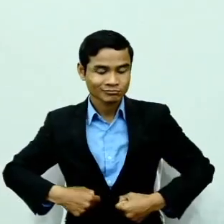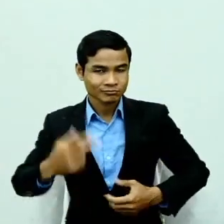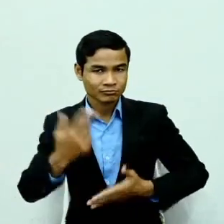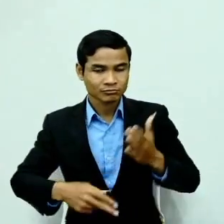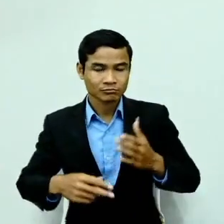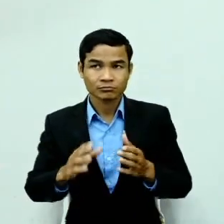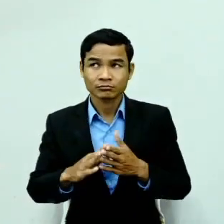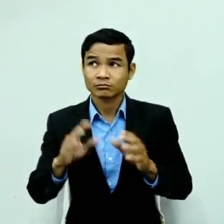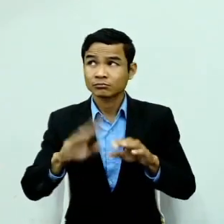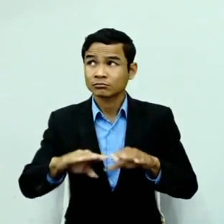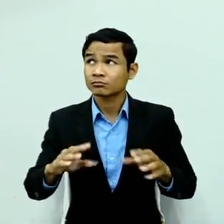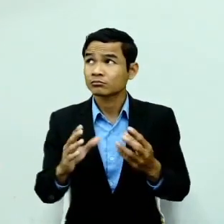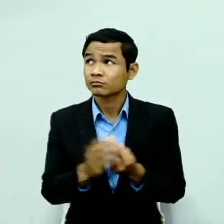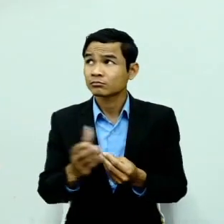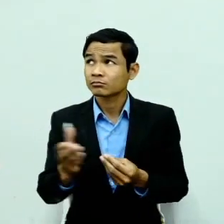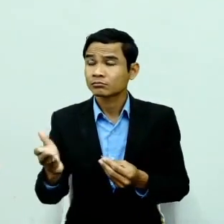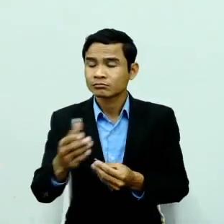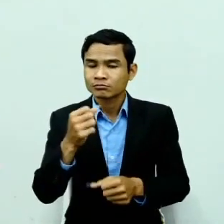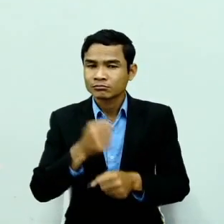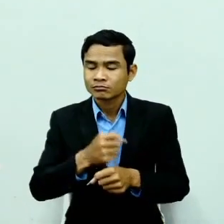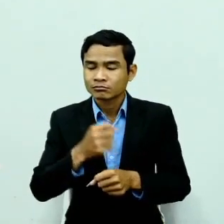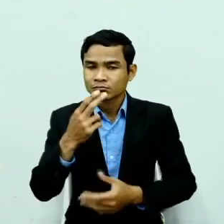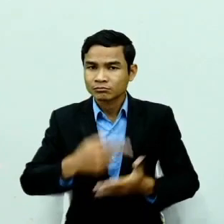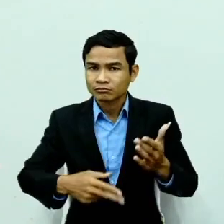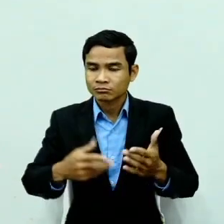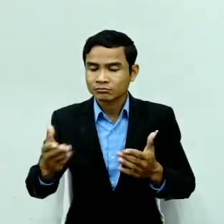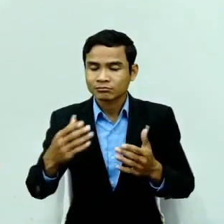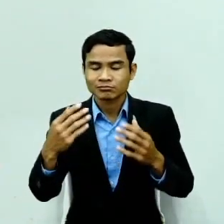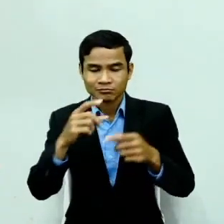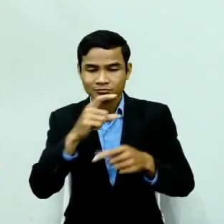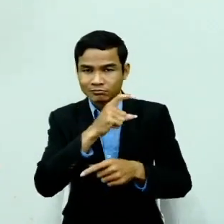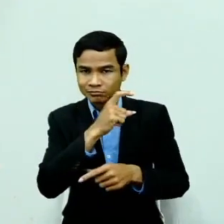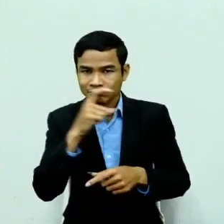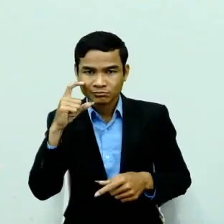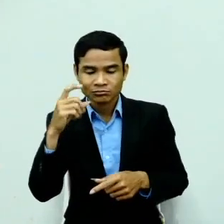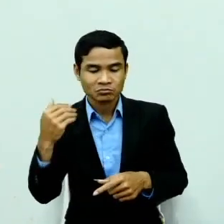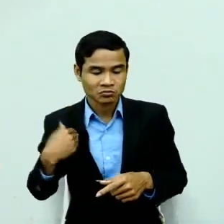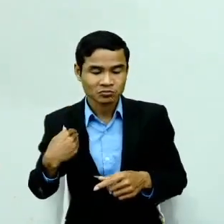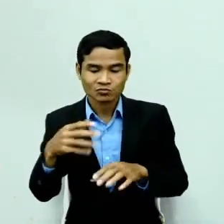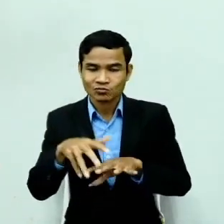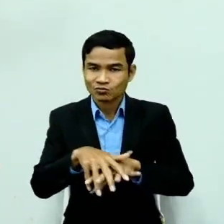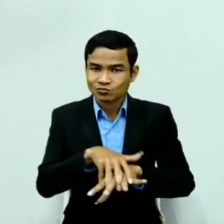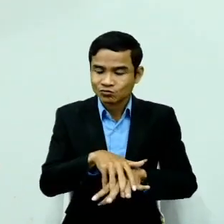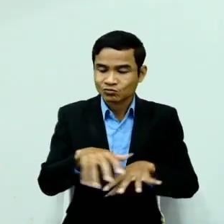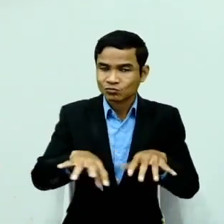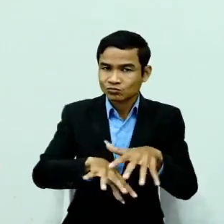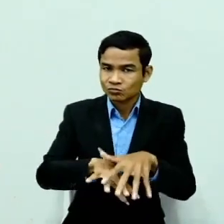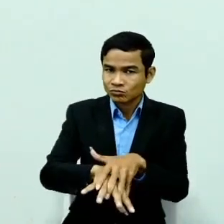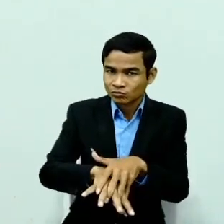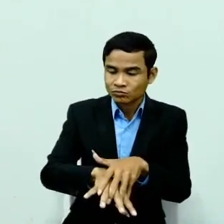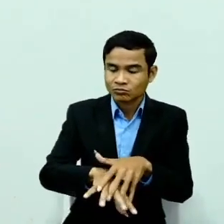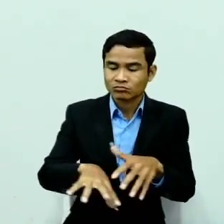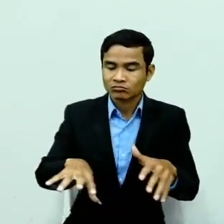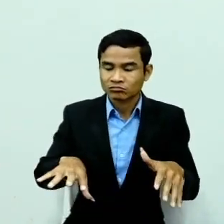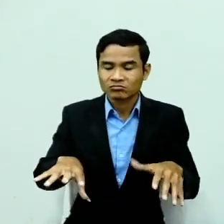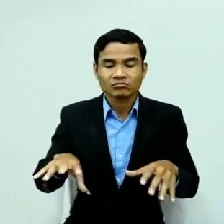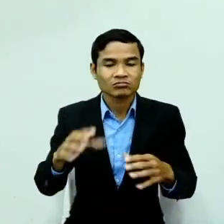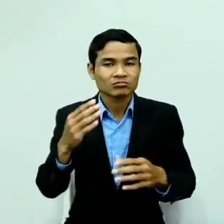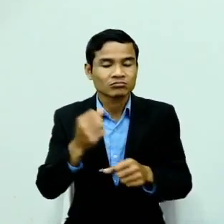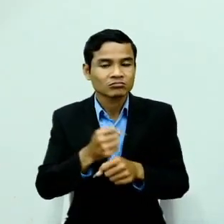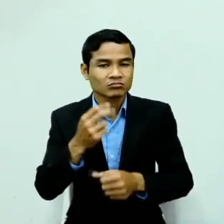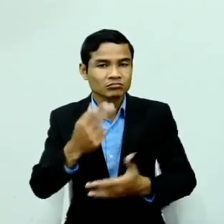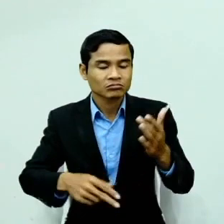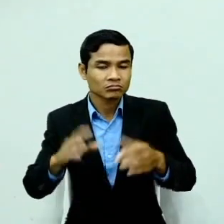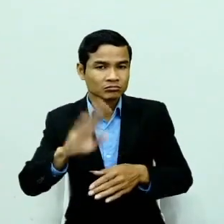cha hãy đai được bao cột căn ở với nè hãy cột miền bẹ mà tiệt cột bẹ sòng đai tiệt hãy nick cứ chia với con bà tam